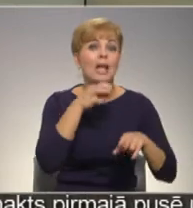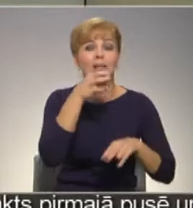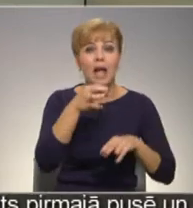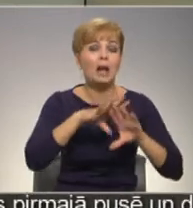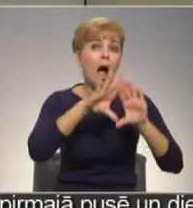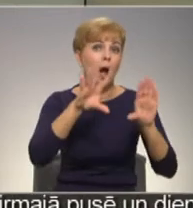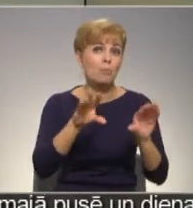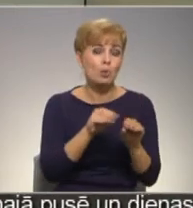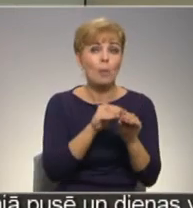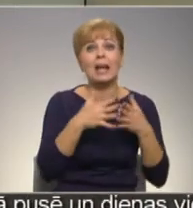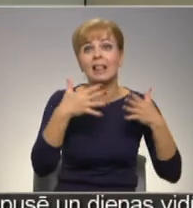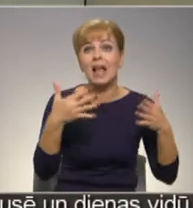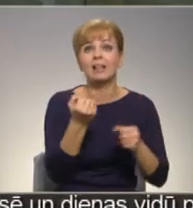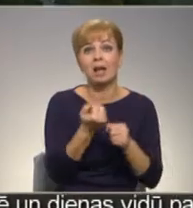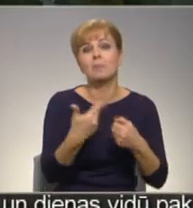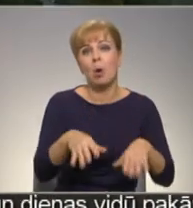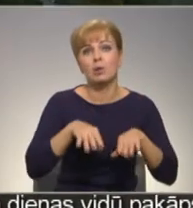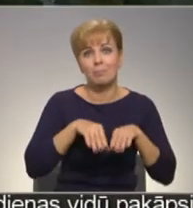vairāk Talsi televīzija.